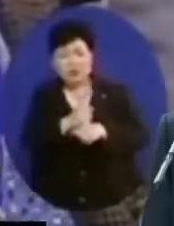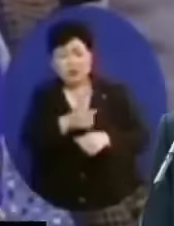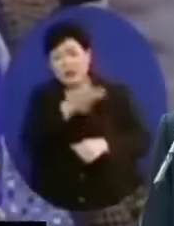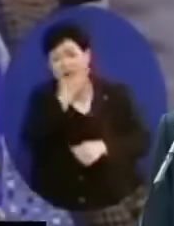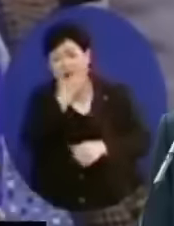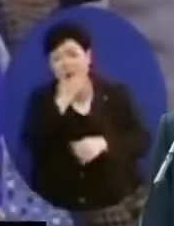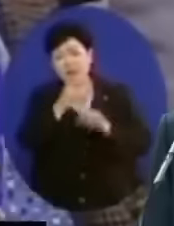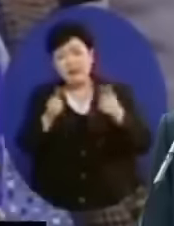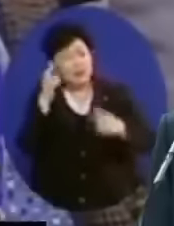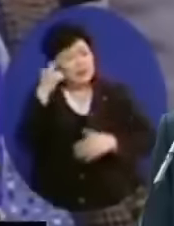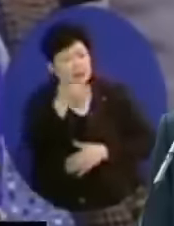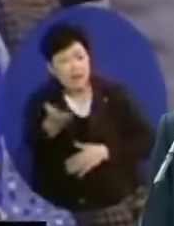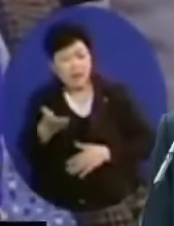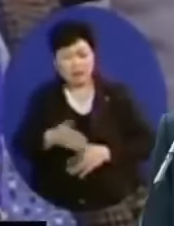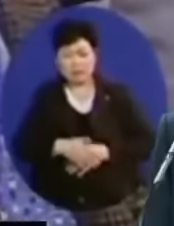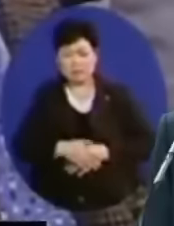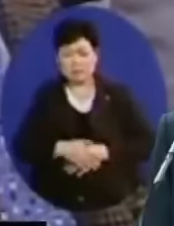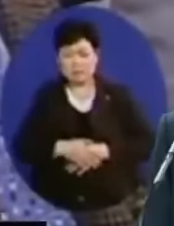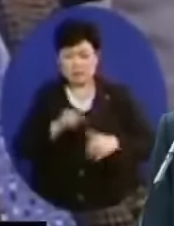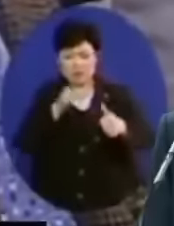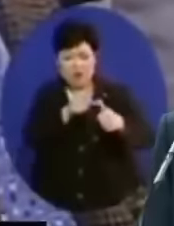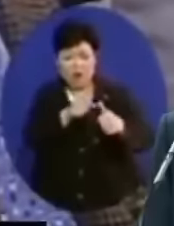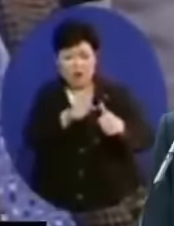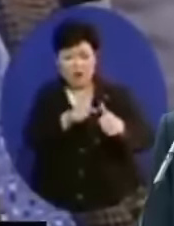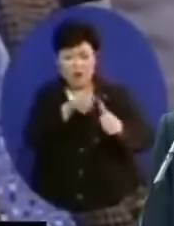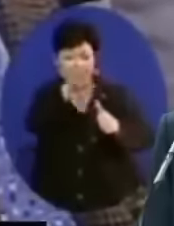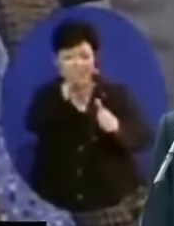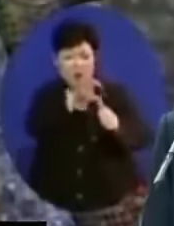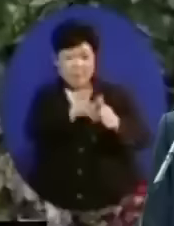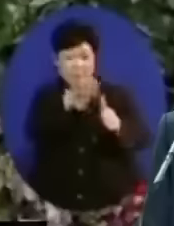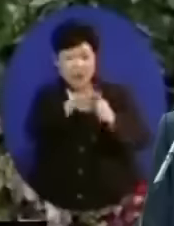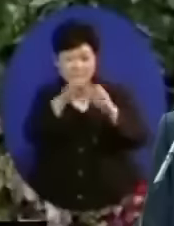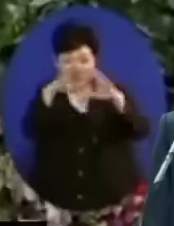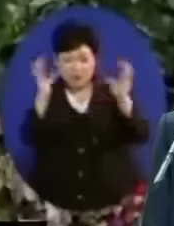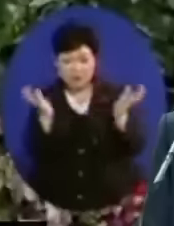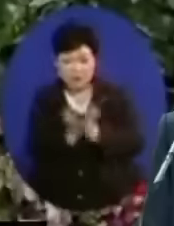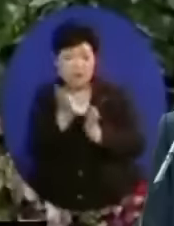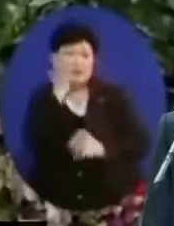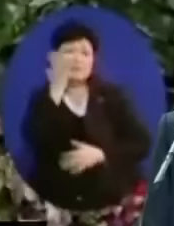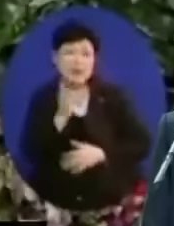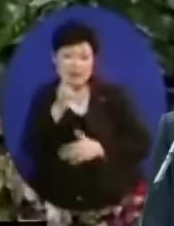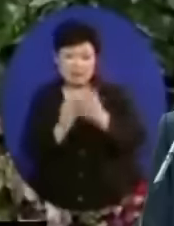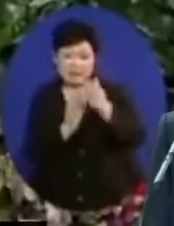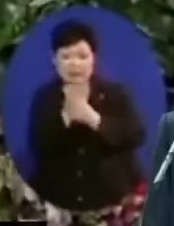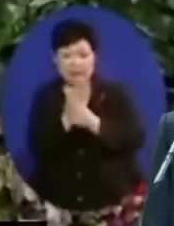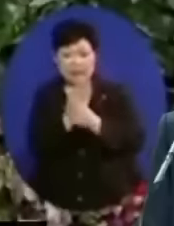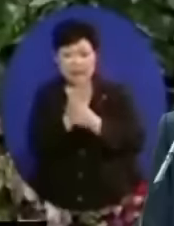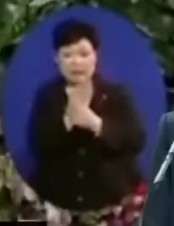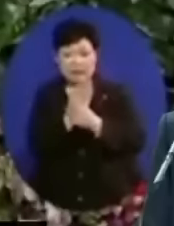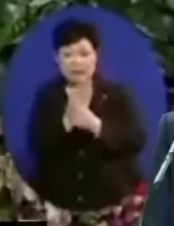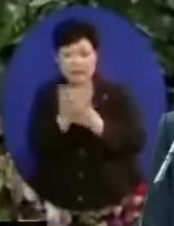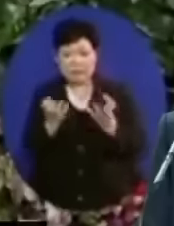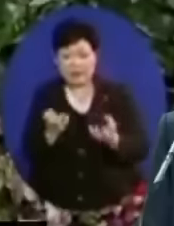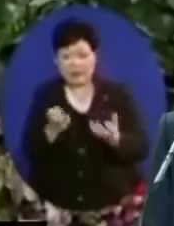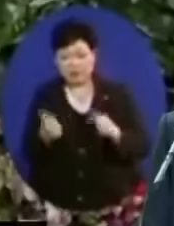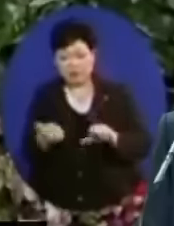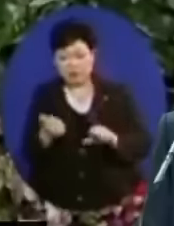하시니라. 너는 박는쿨을 입사 하나 났다가 말라지는